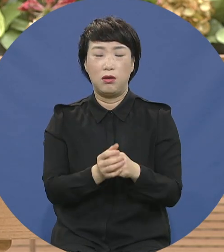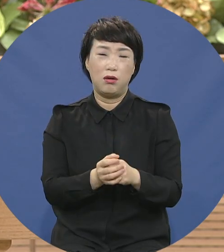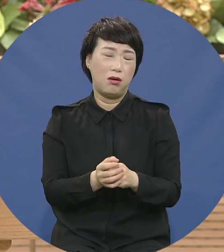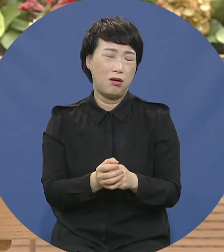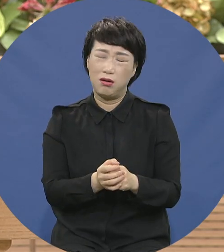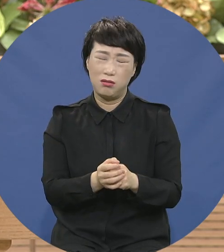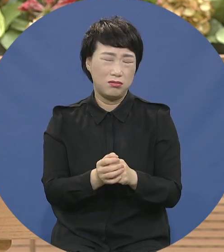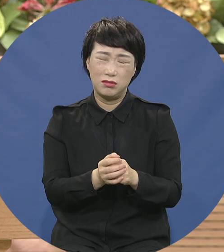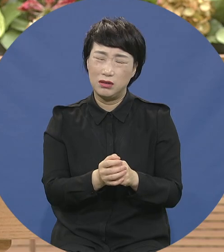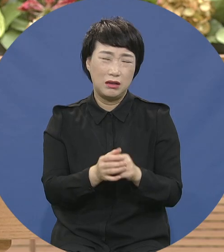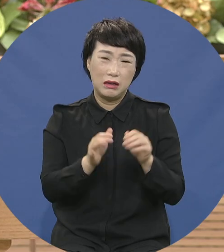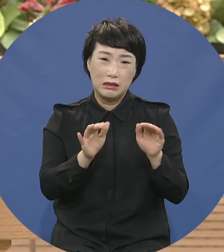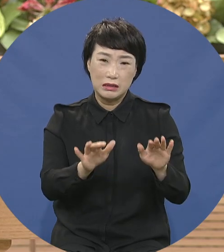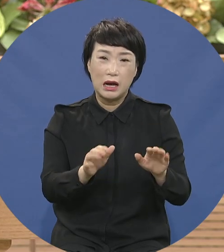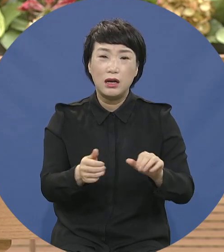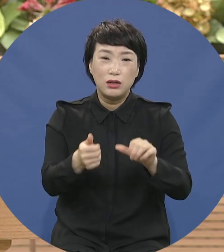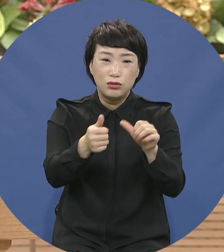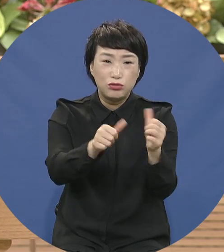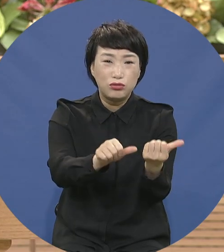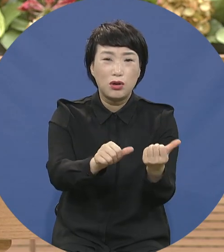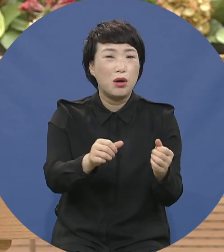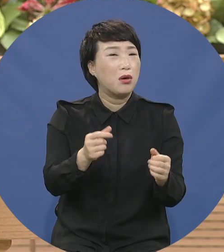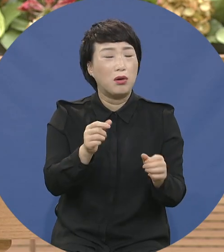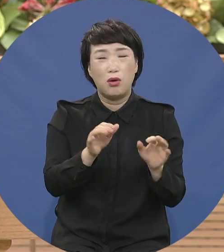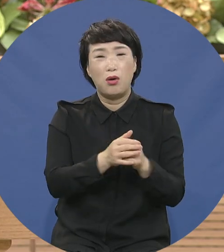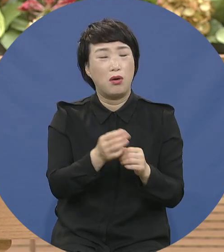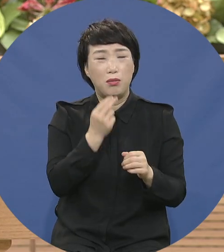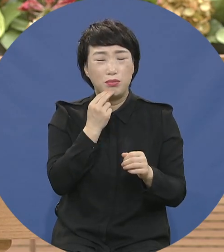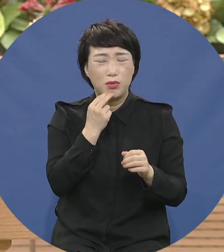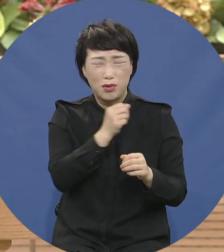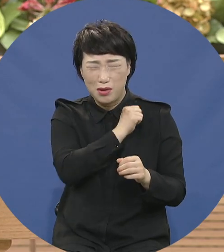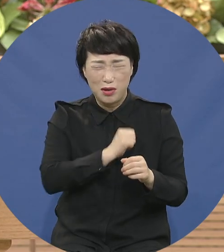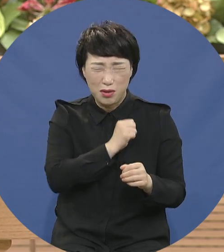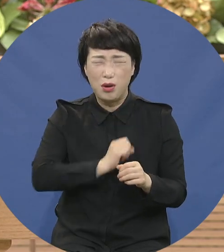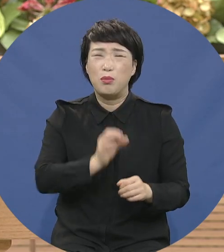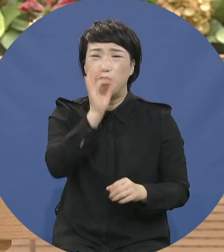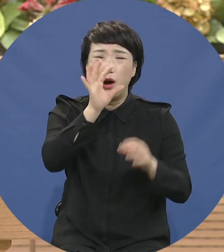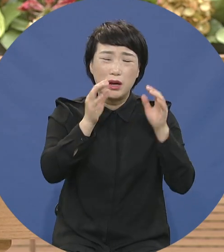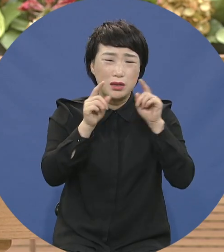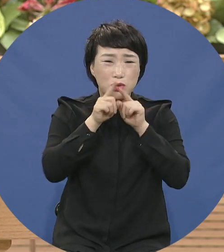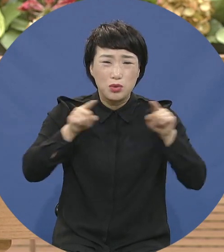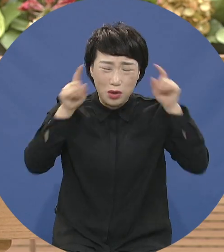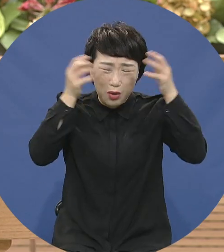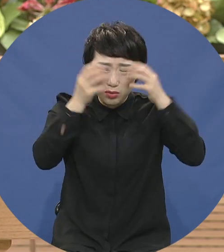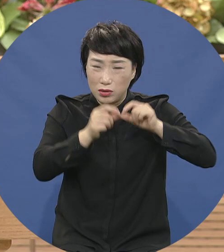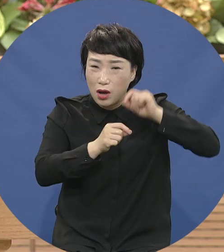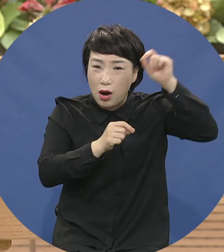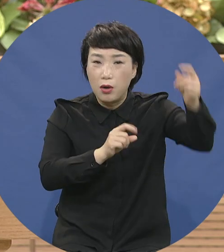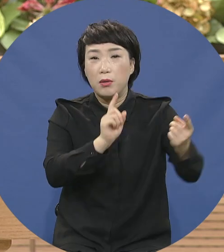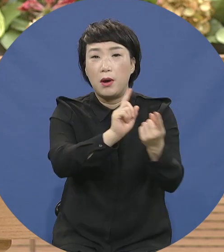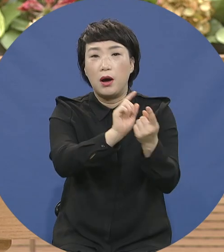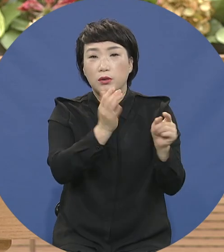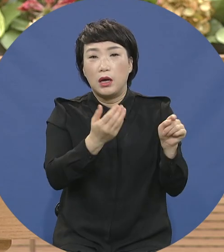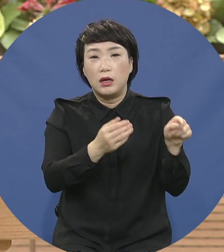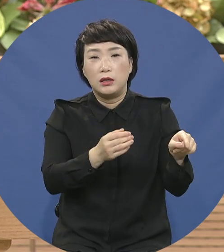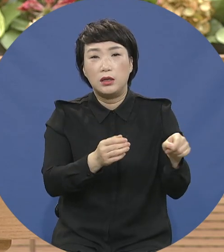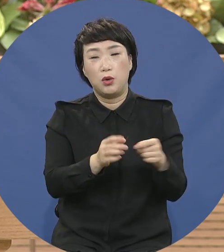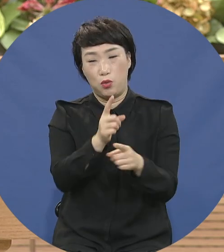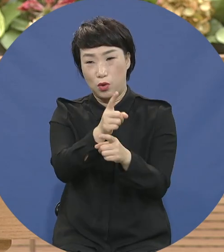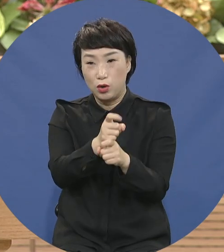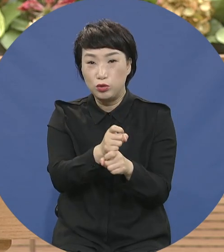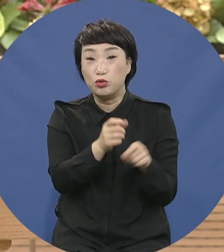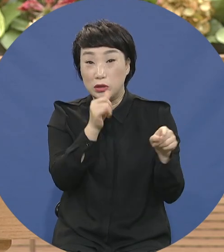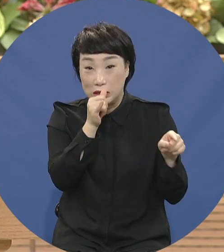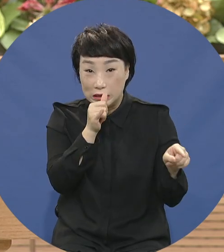살지 못해서, 죽지 못해서 견딜 수 없는 지옥에 가도 고통을 당하게 만드는 이